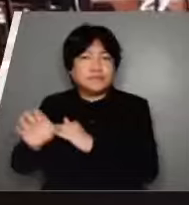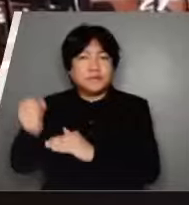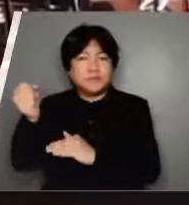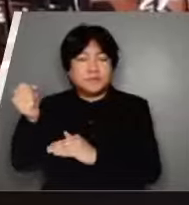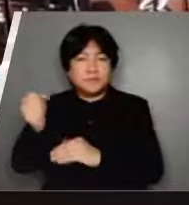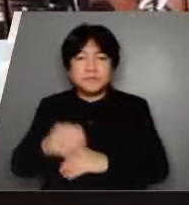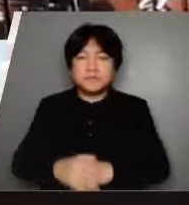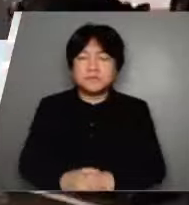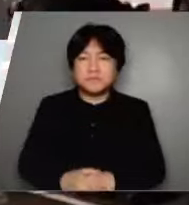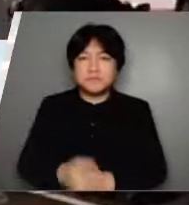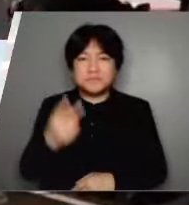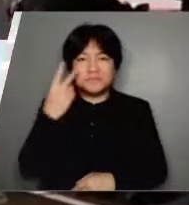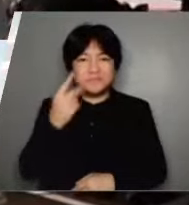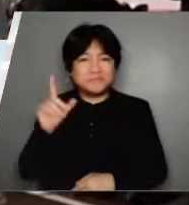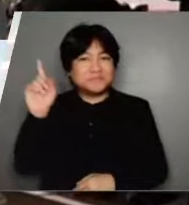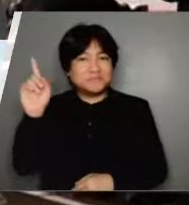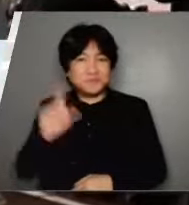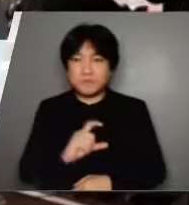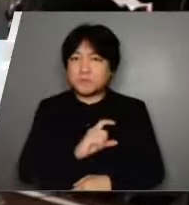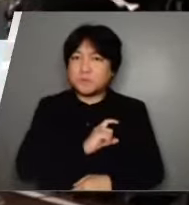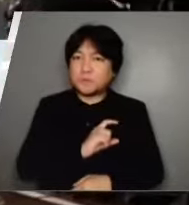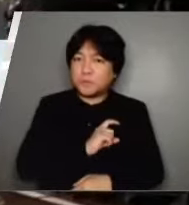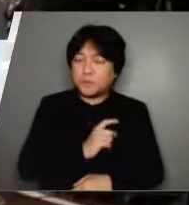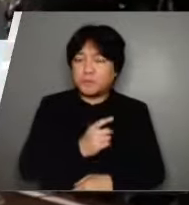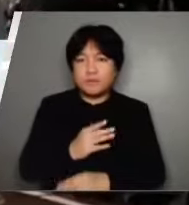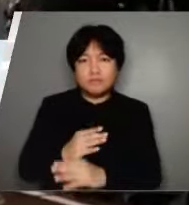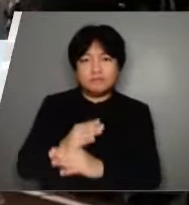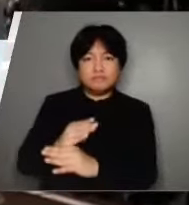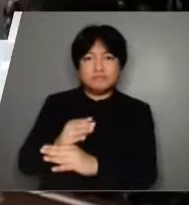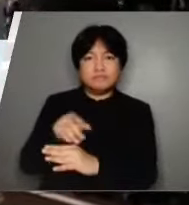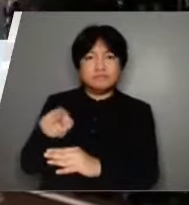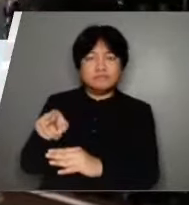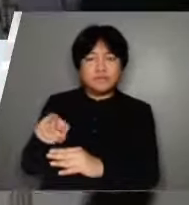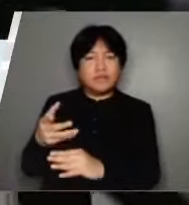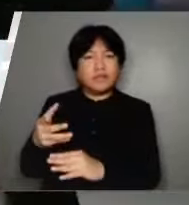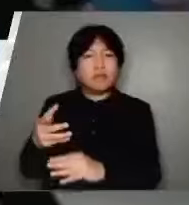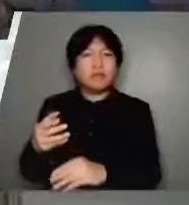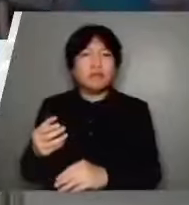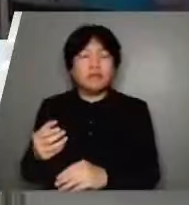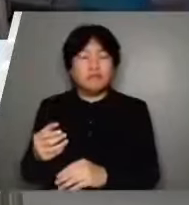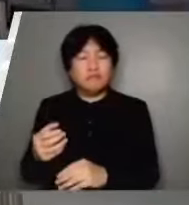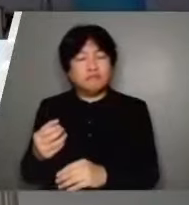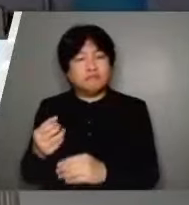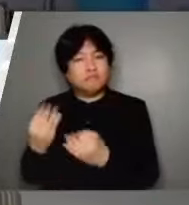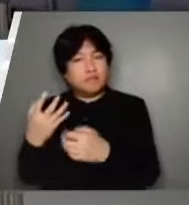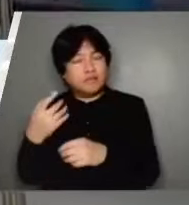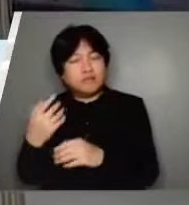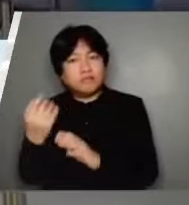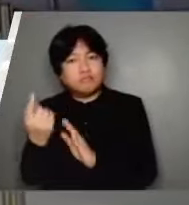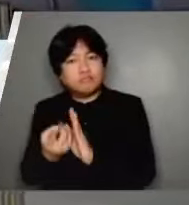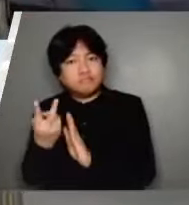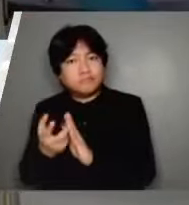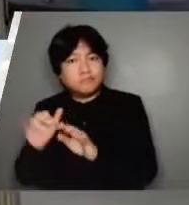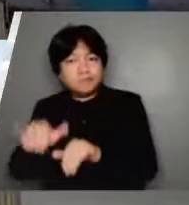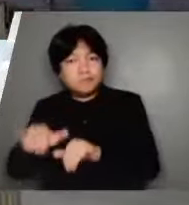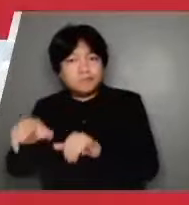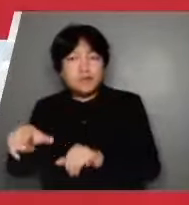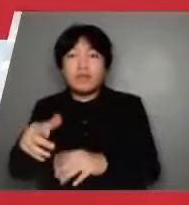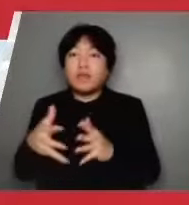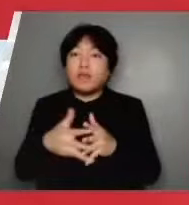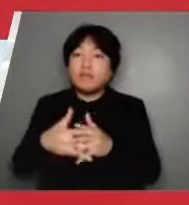Hinarang ng mga pulis at ilang oras na detain sa Amsterdam airport ang American rapper na si Nicki